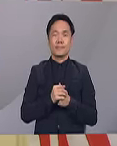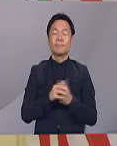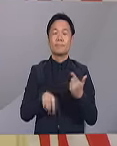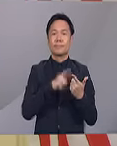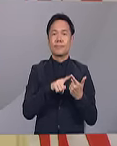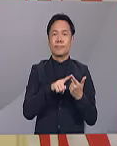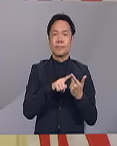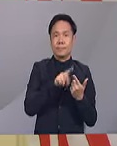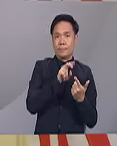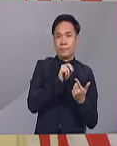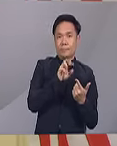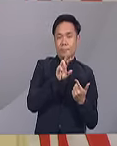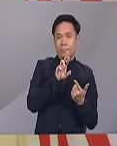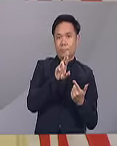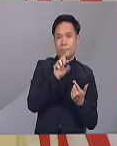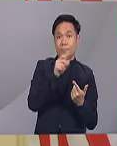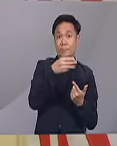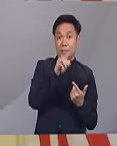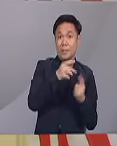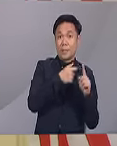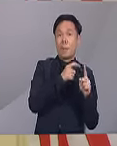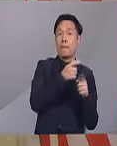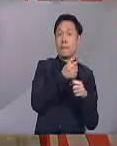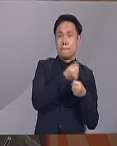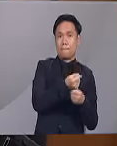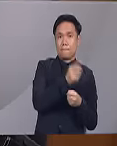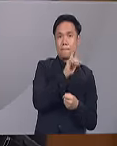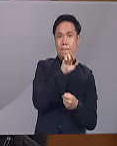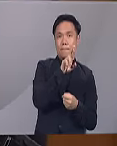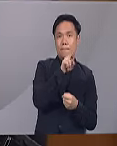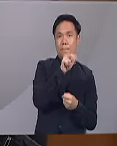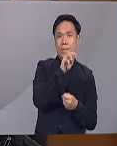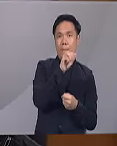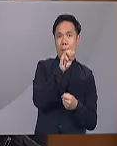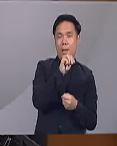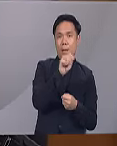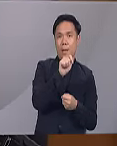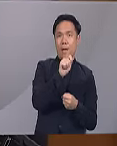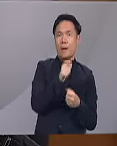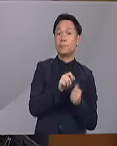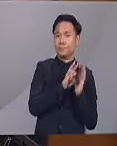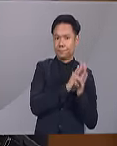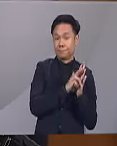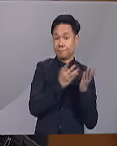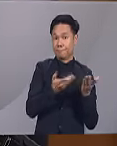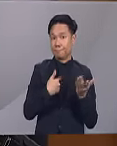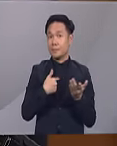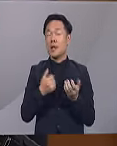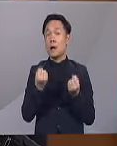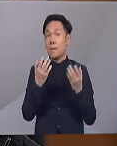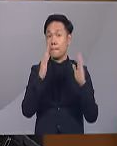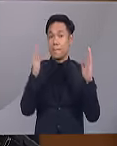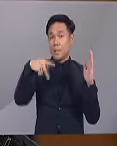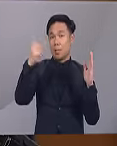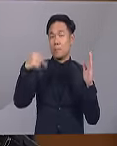Datuk Seri Nur Syamsiah bernama. Datuk Seri, sejak tempoh PKPB, kita dapati banyak parents dah bawa